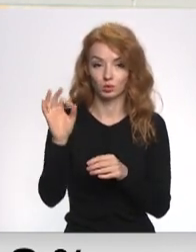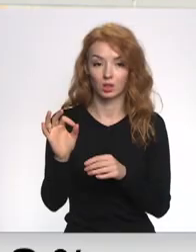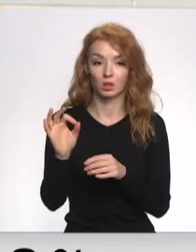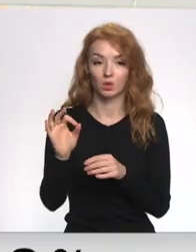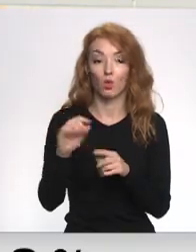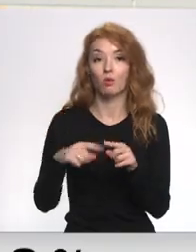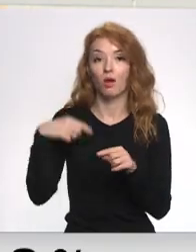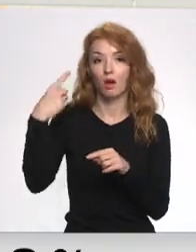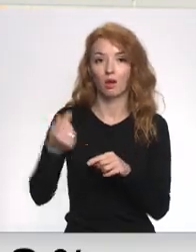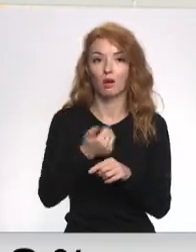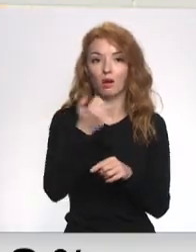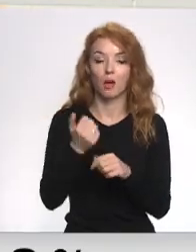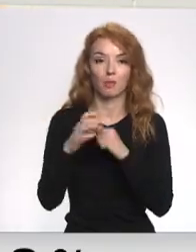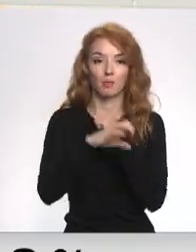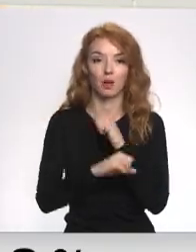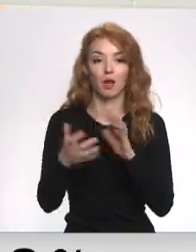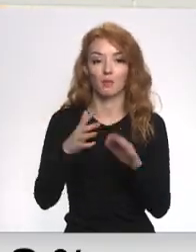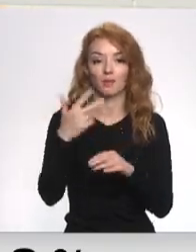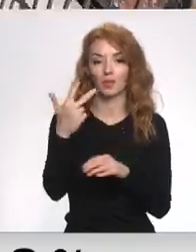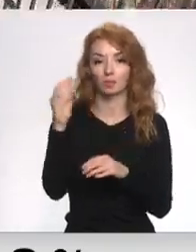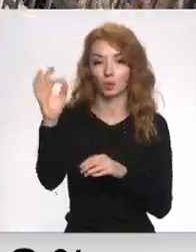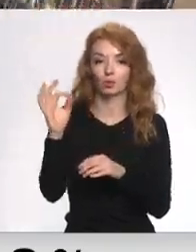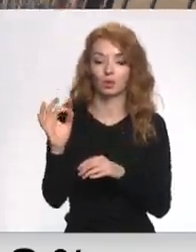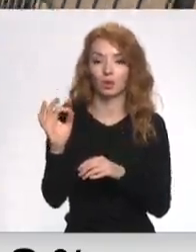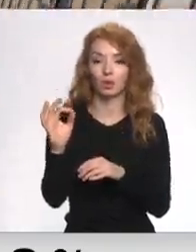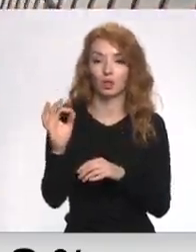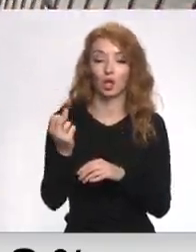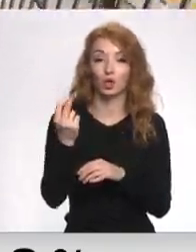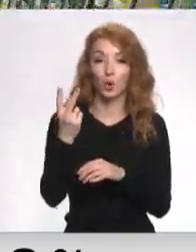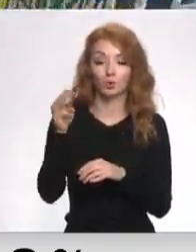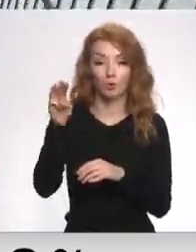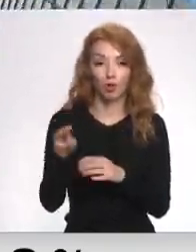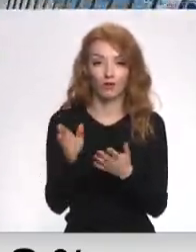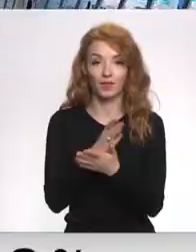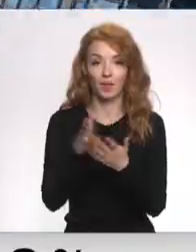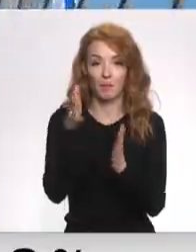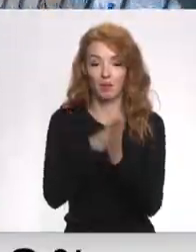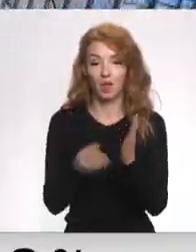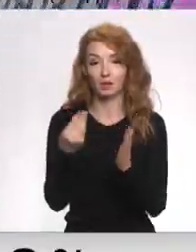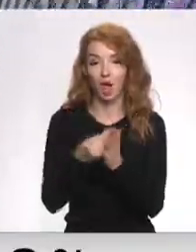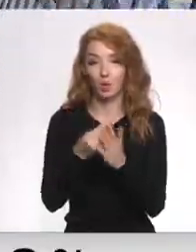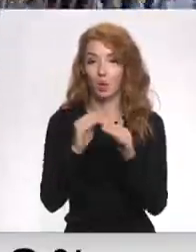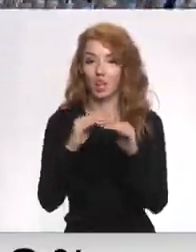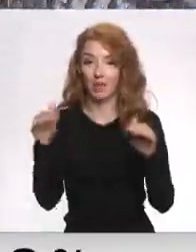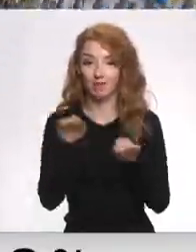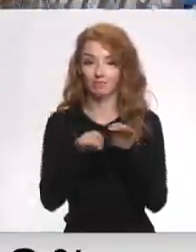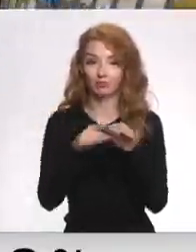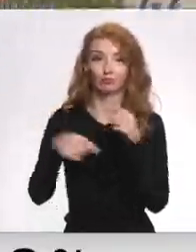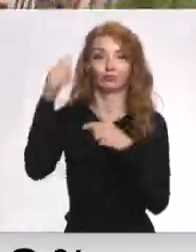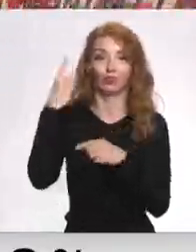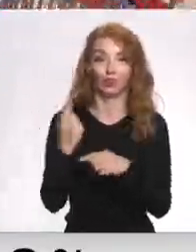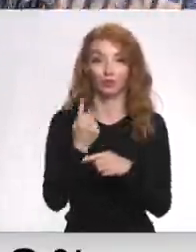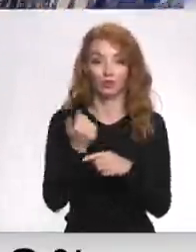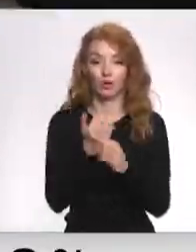un uz nākamā gada beigām ap 3%. 12 mēnešu vidējais patēriņa cenu līmenis salīdzinot ar iepriekšējiem 12